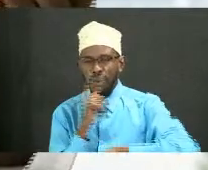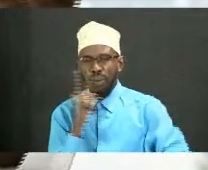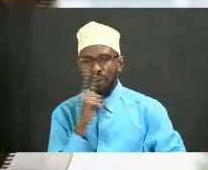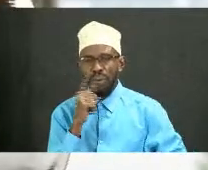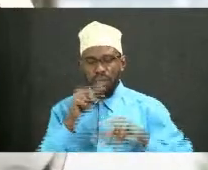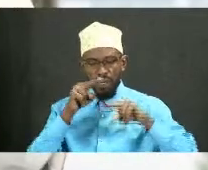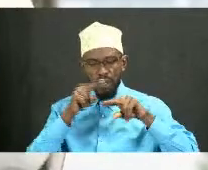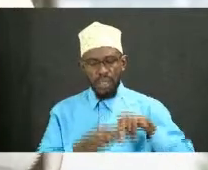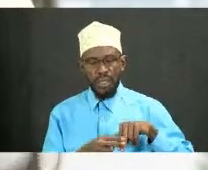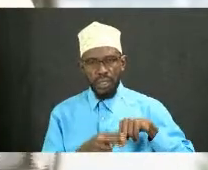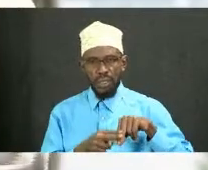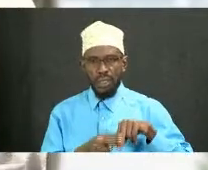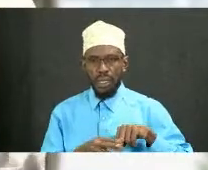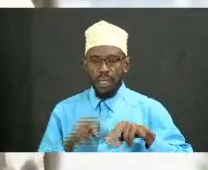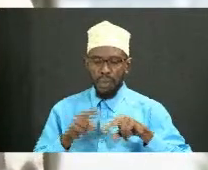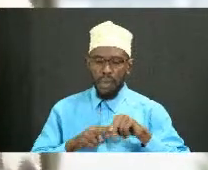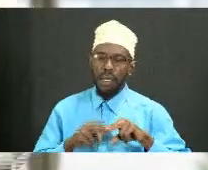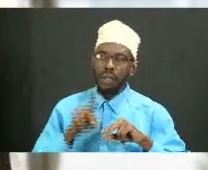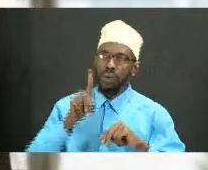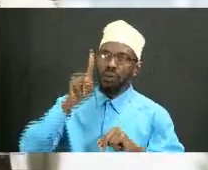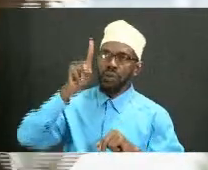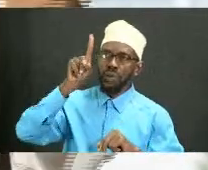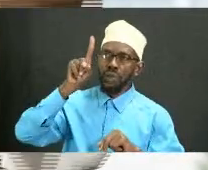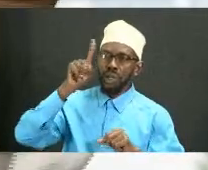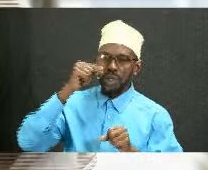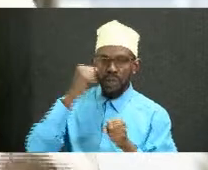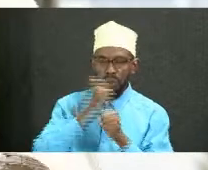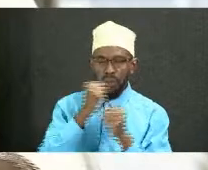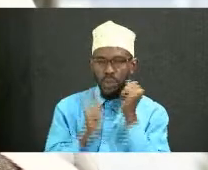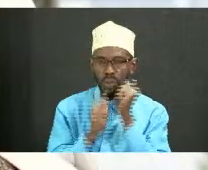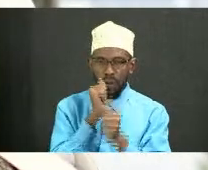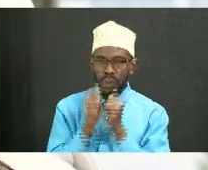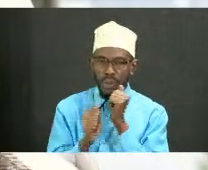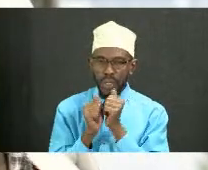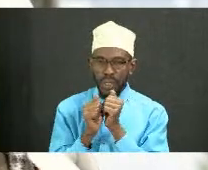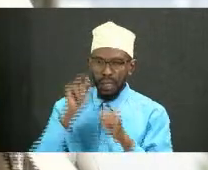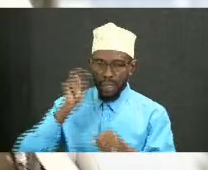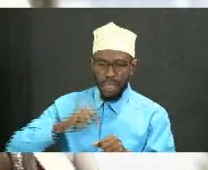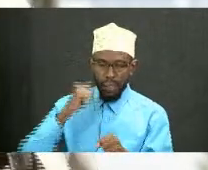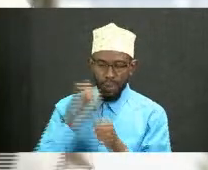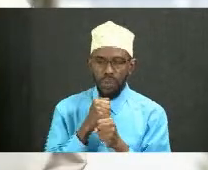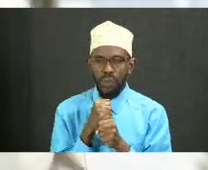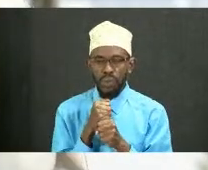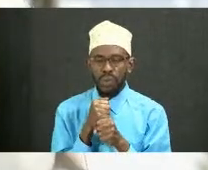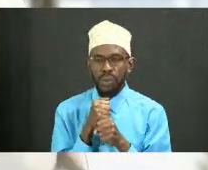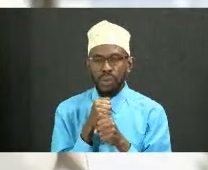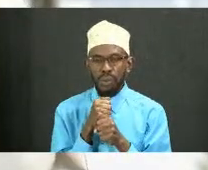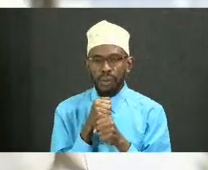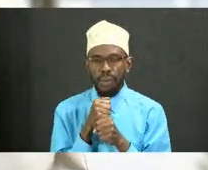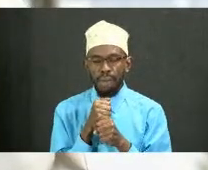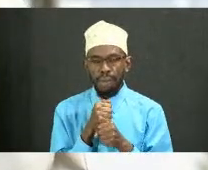ya tawakkul, kwamba mtu anamtegemea Mwenyezi Mungu na anafanya yale mambo ambayo anahitajia kuyafanya, ili